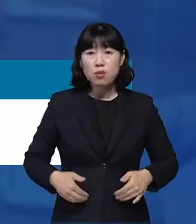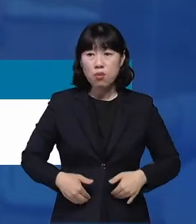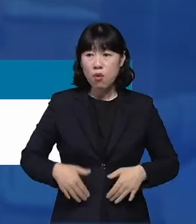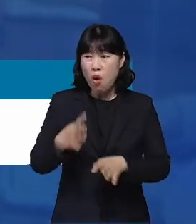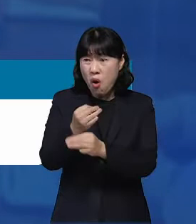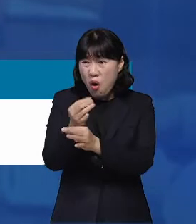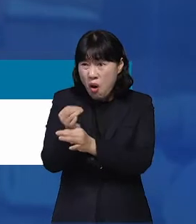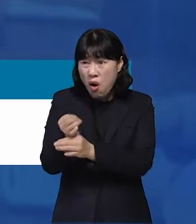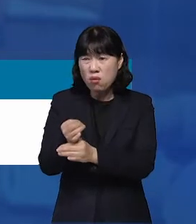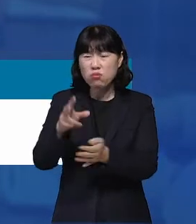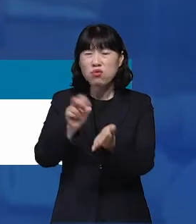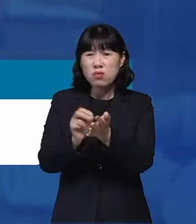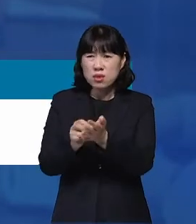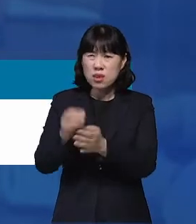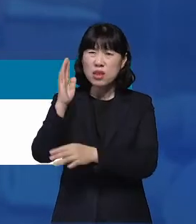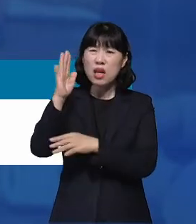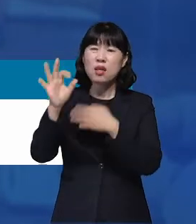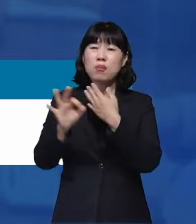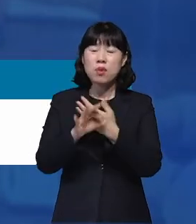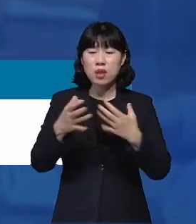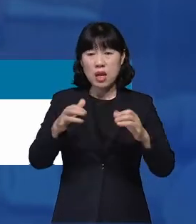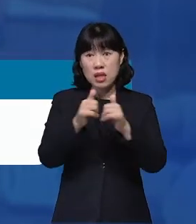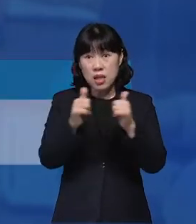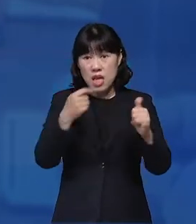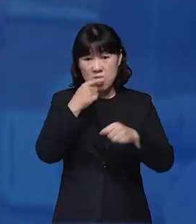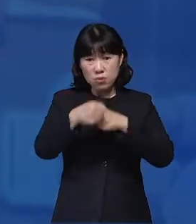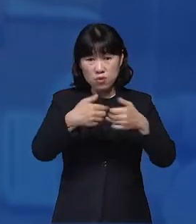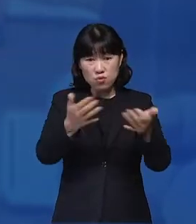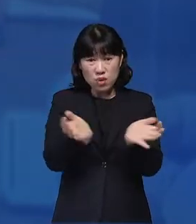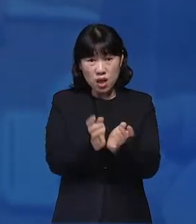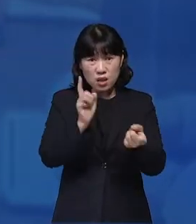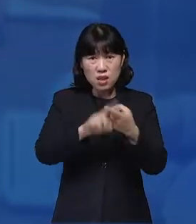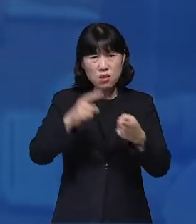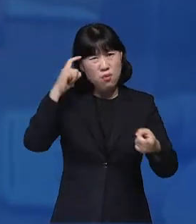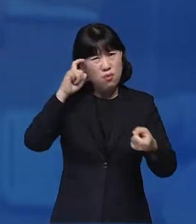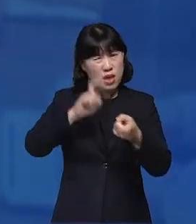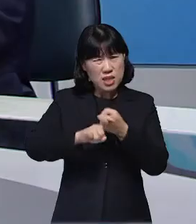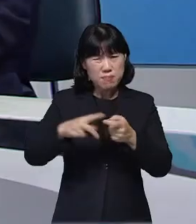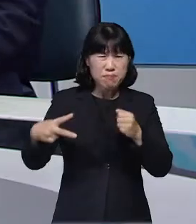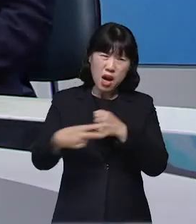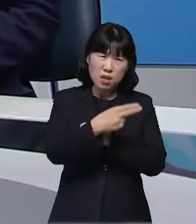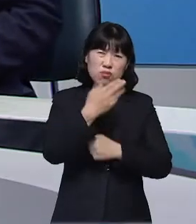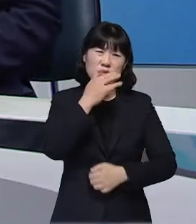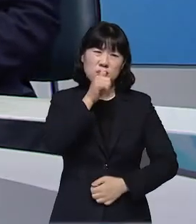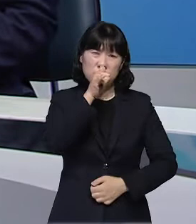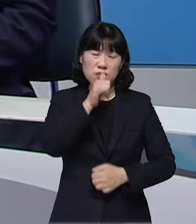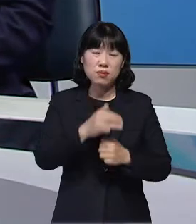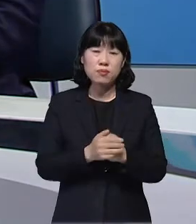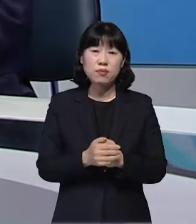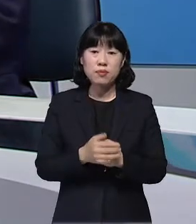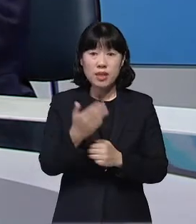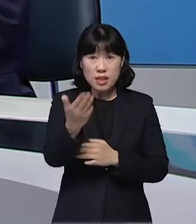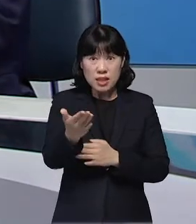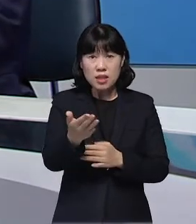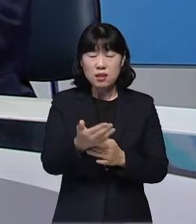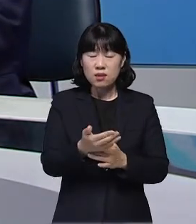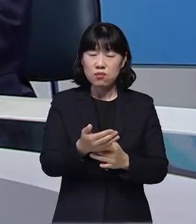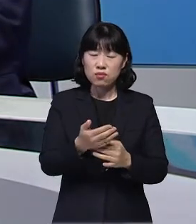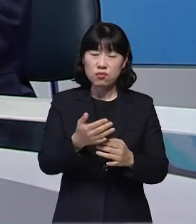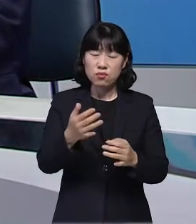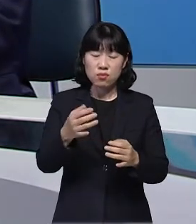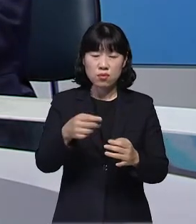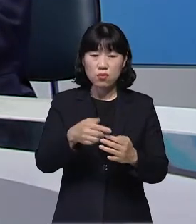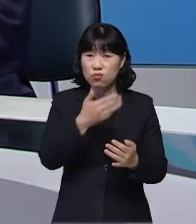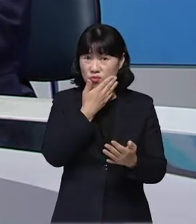일정 가지고 이야기하면 국민들이 우리 민주당의 대해서 아이의 관심 끌어 버릴지도 4 의원님의 핵심 공약이 국민